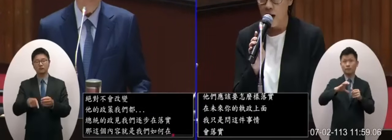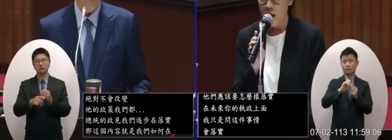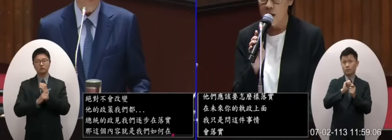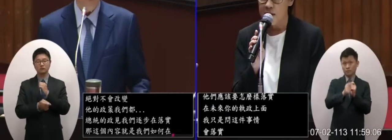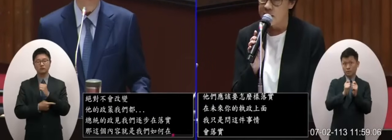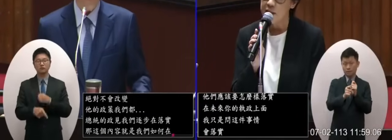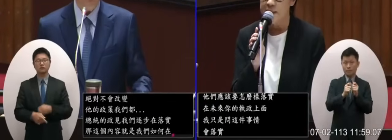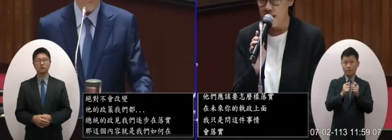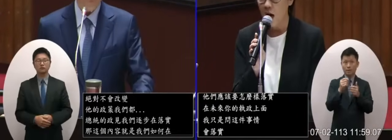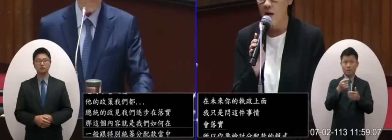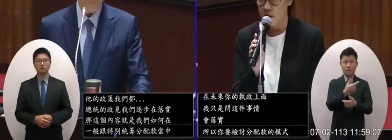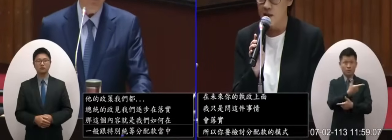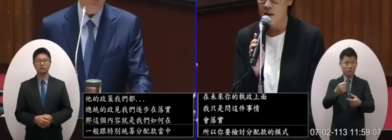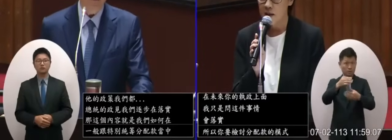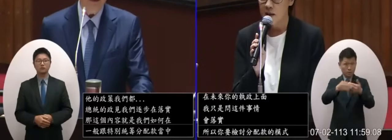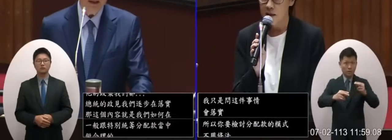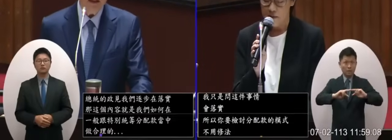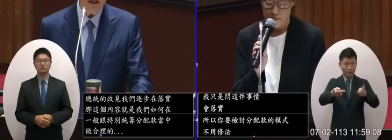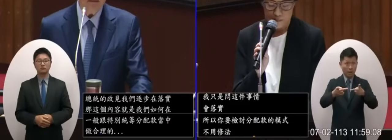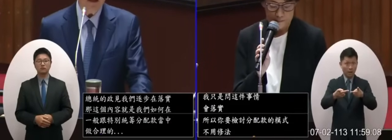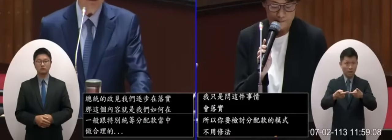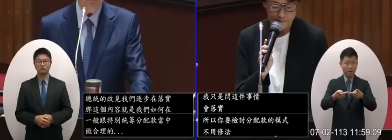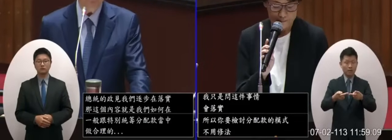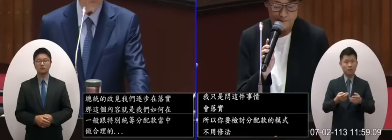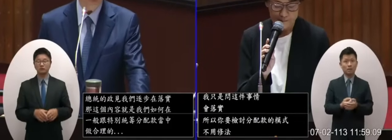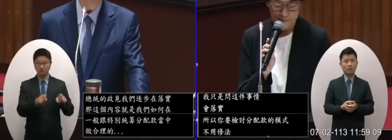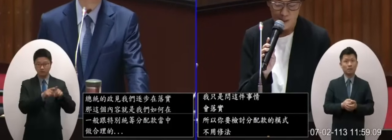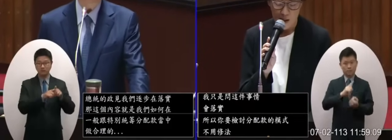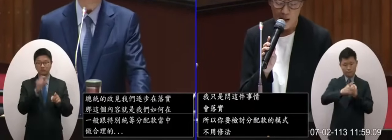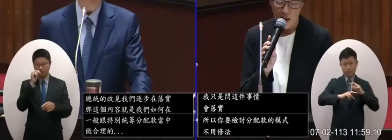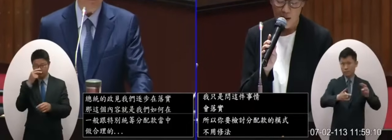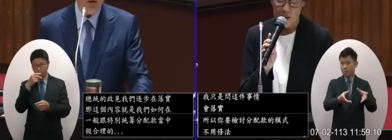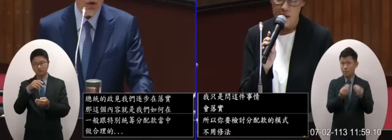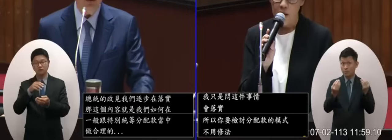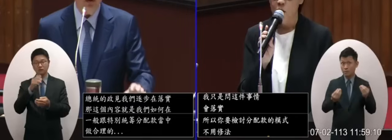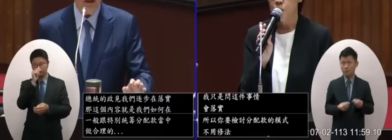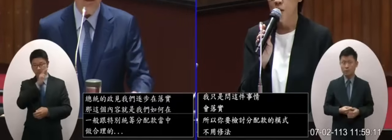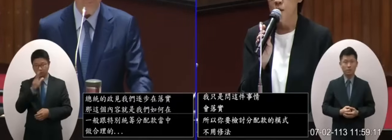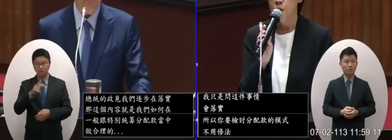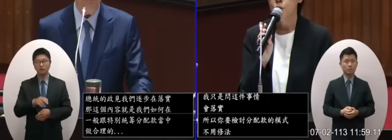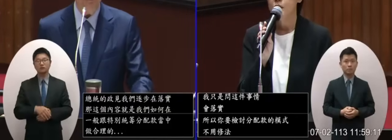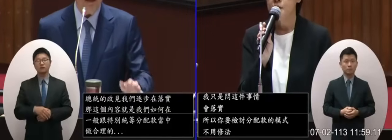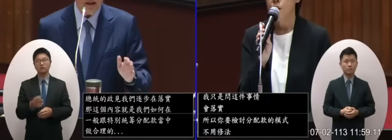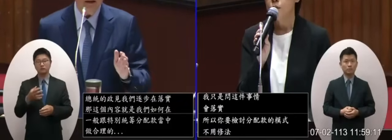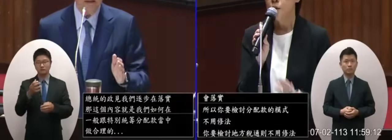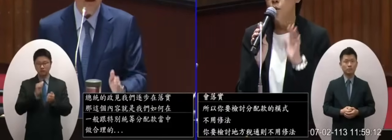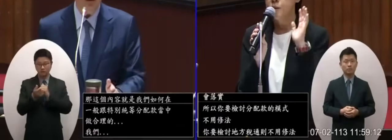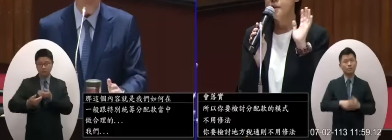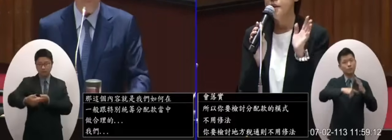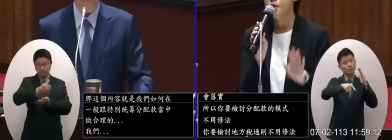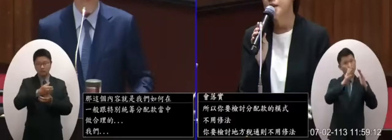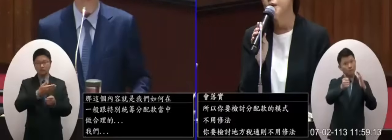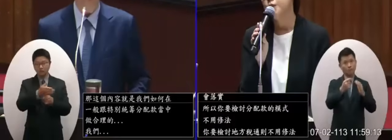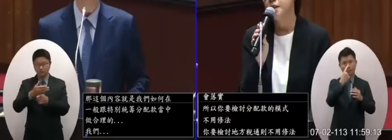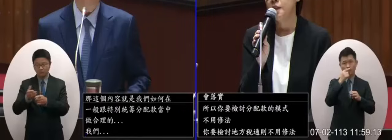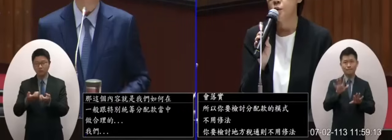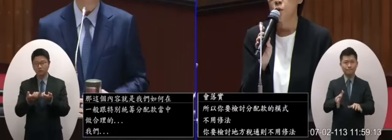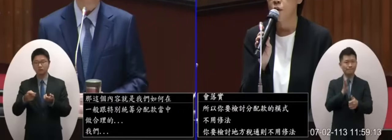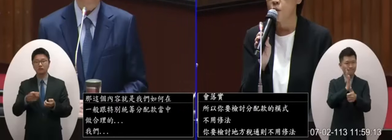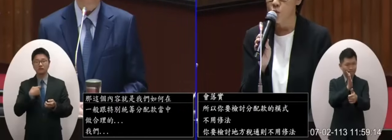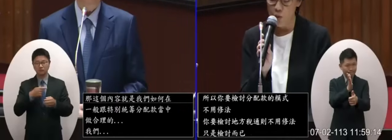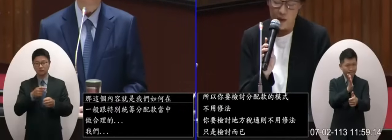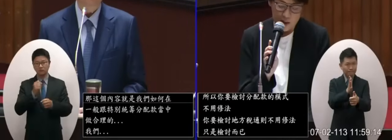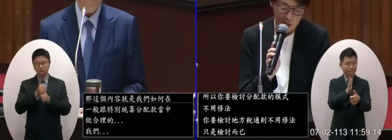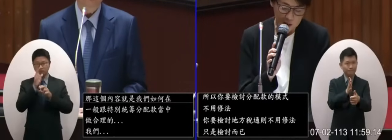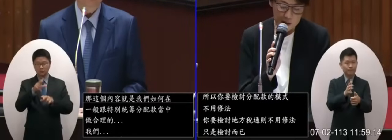用修法，只是检讨而已。 我们可以在一般跟特别统筹分配税款当中做合理的分配跟落实使用。院长， 我今天就是要确认